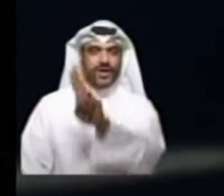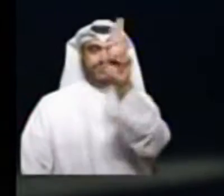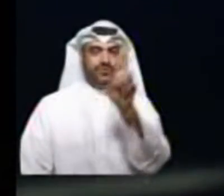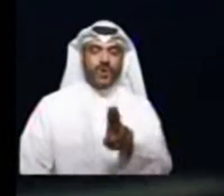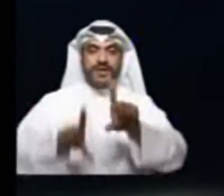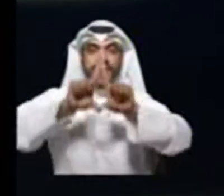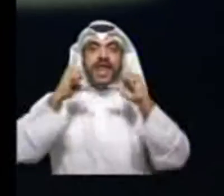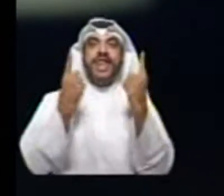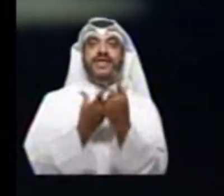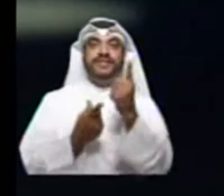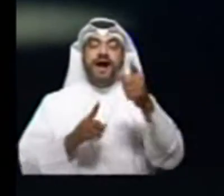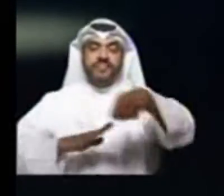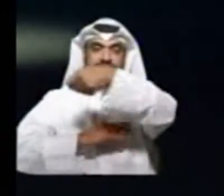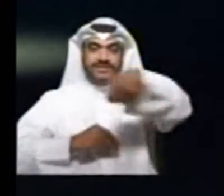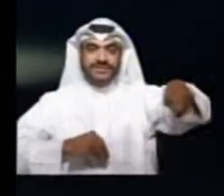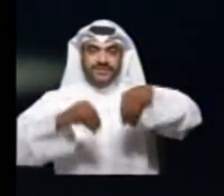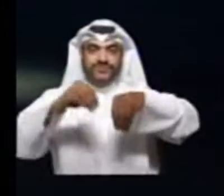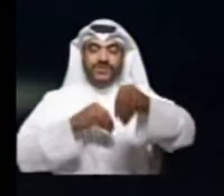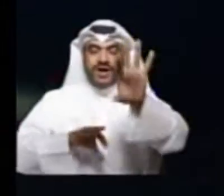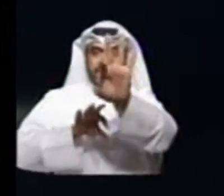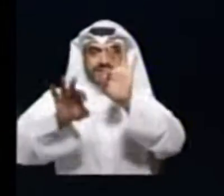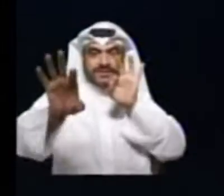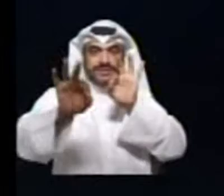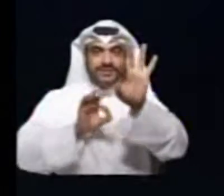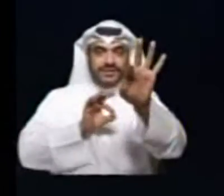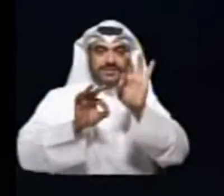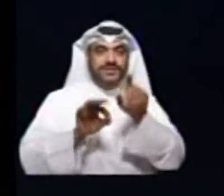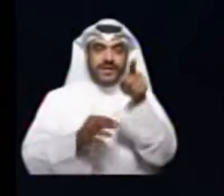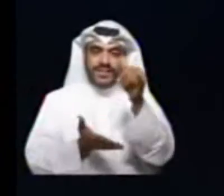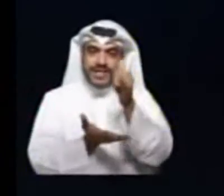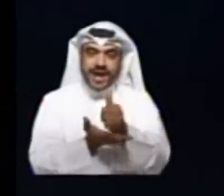لجنة التعويضات التي تم تشكيلها وحضرتك طبعا